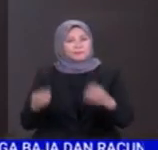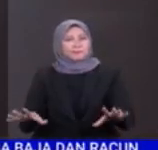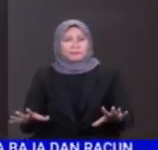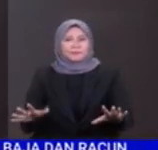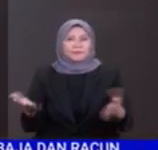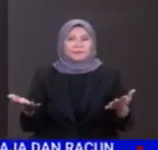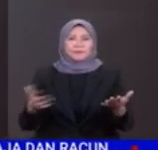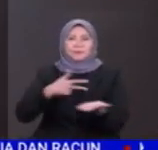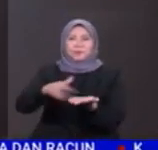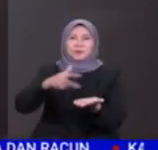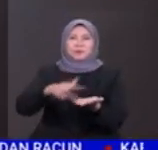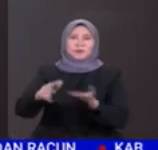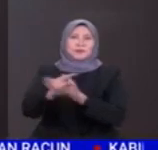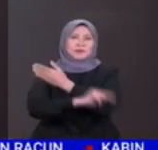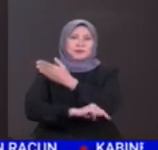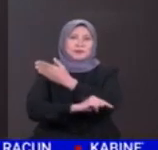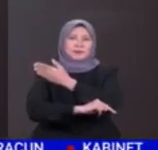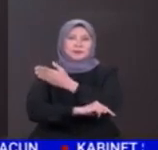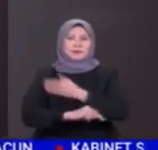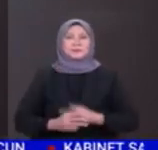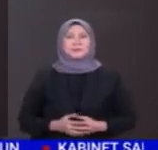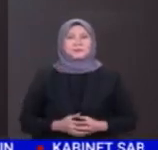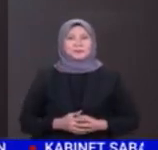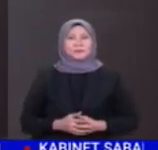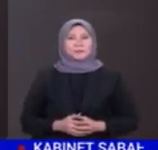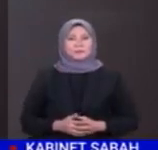besar bola sepak negeri